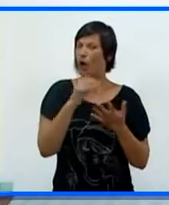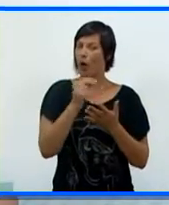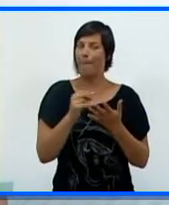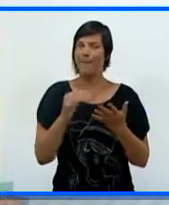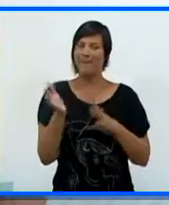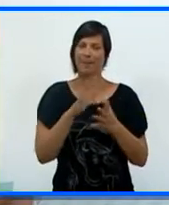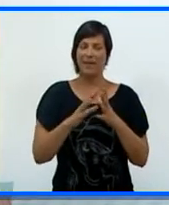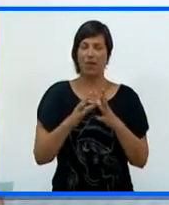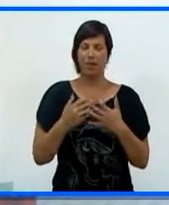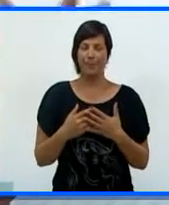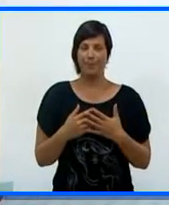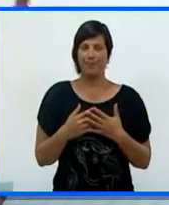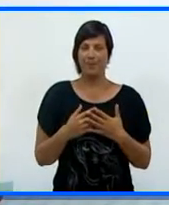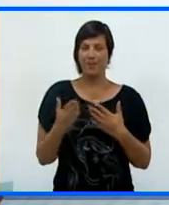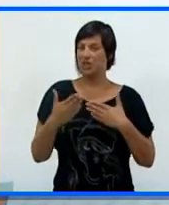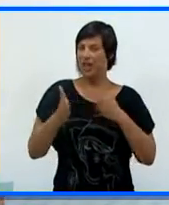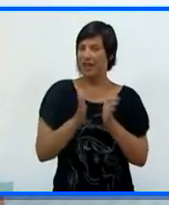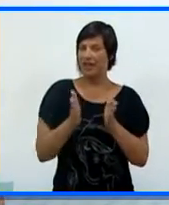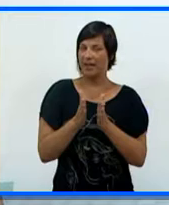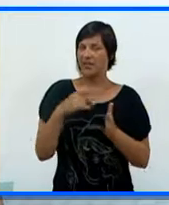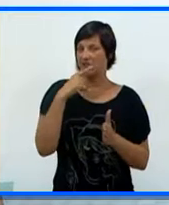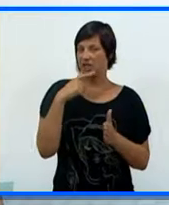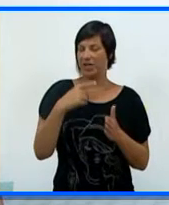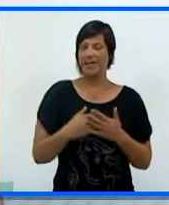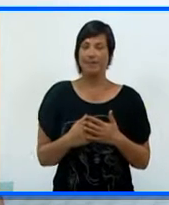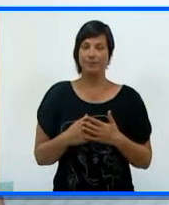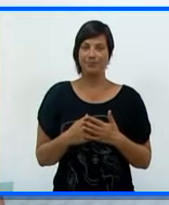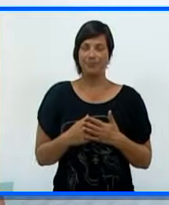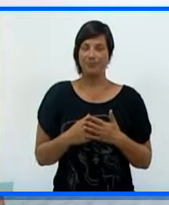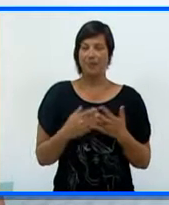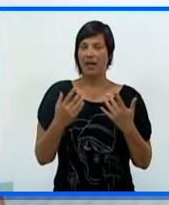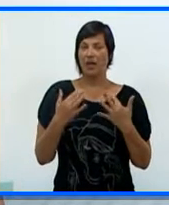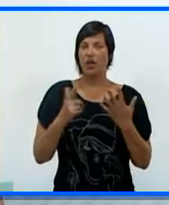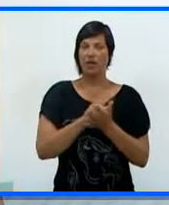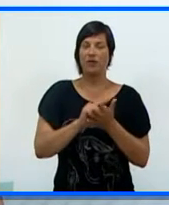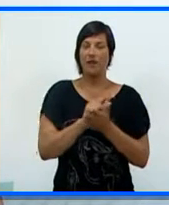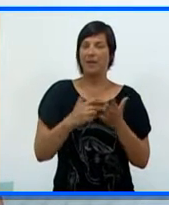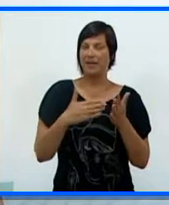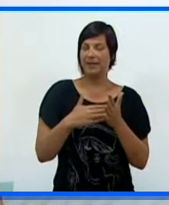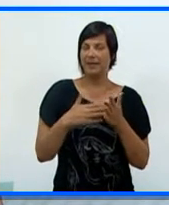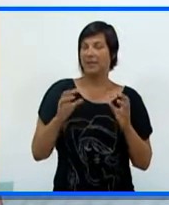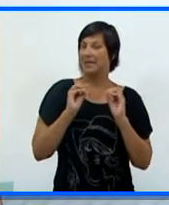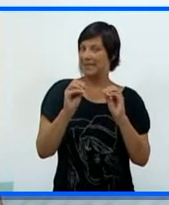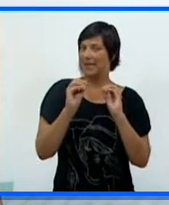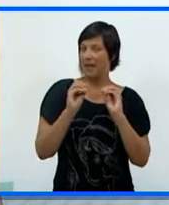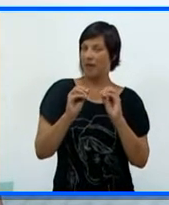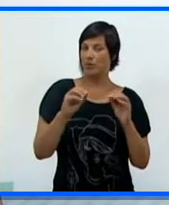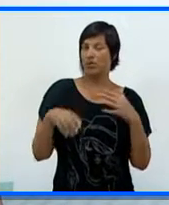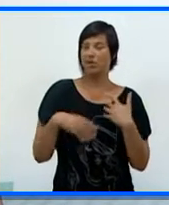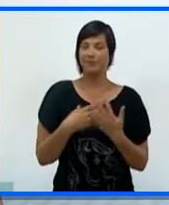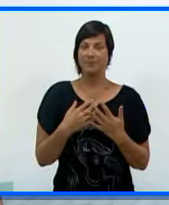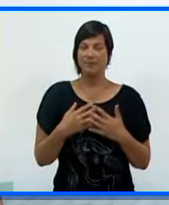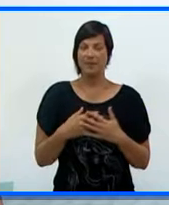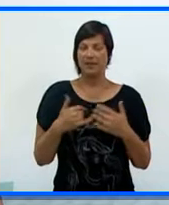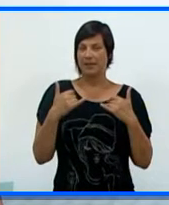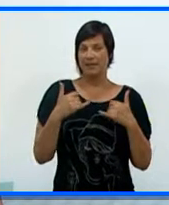opisnih, prijedloga i tako to, nego šta kraće reći rečenicu. Koliko je vremena potrebno da se tako nešto nauči, obzirom da